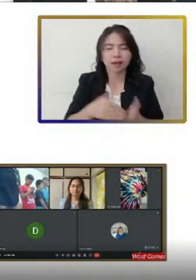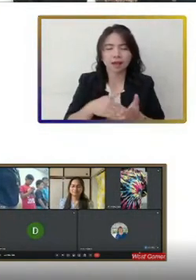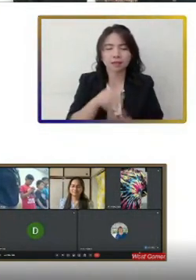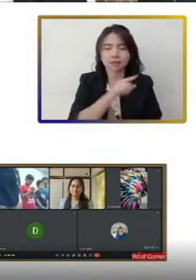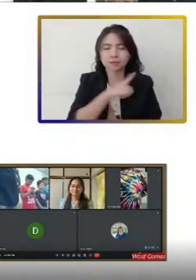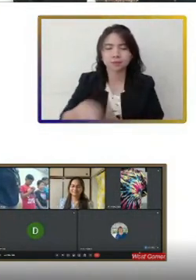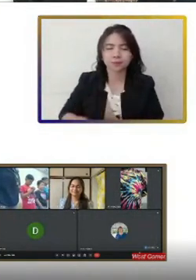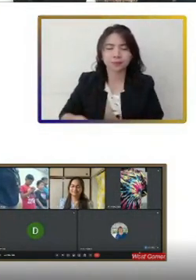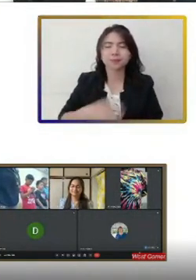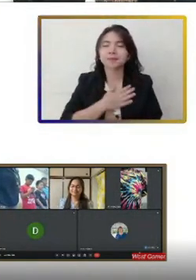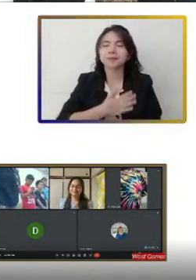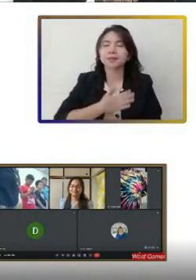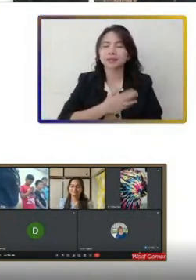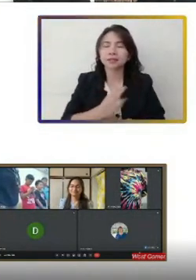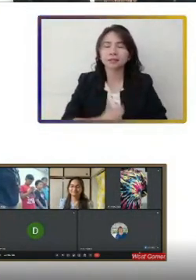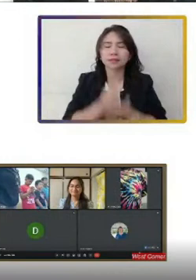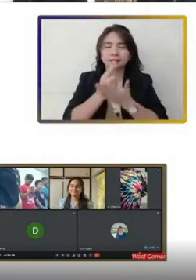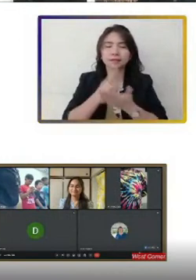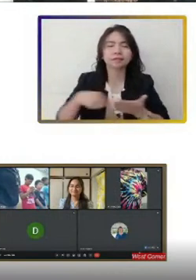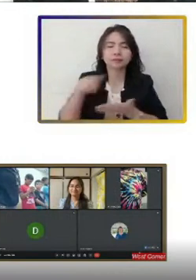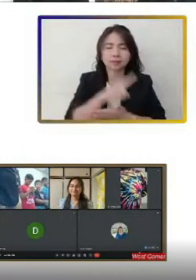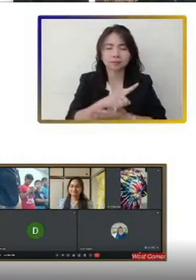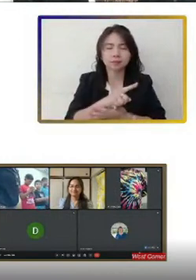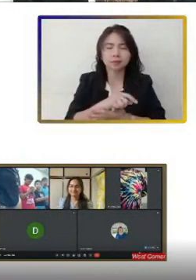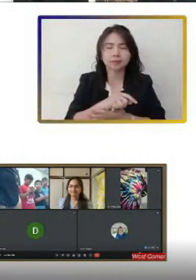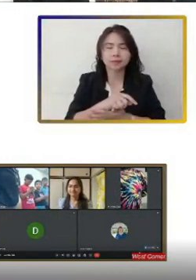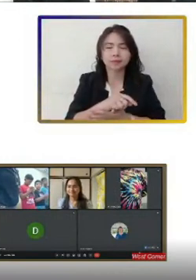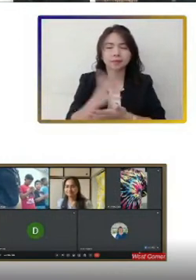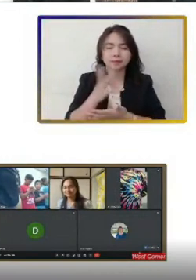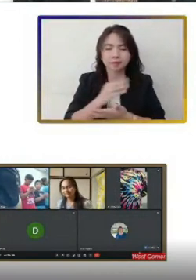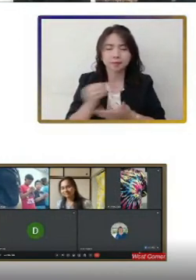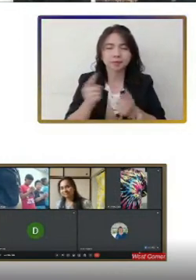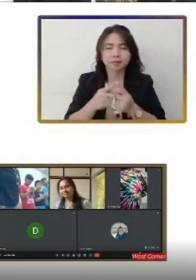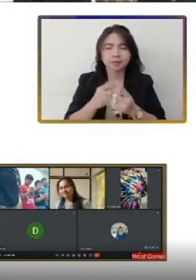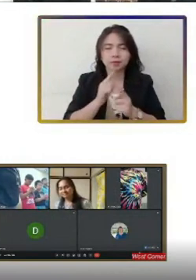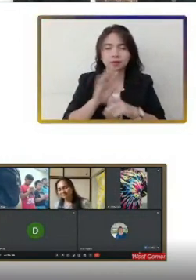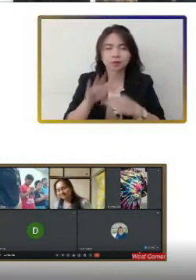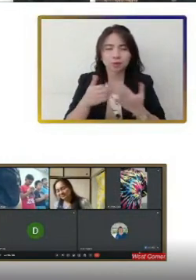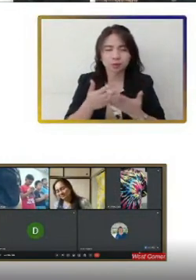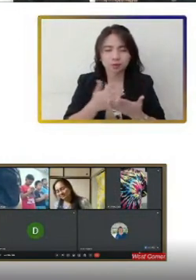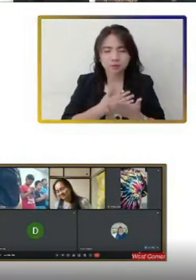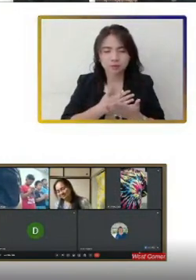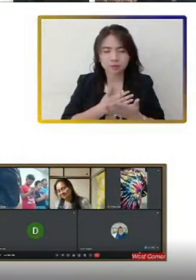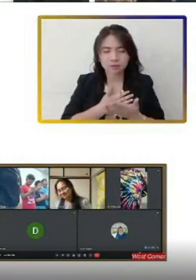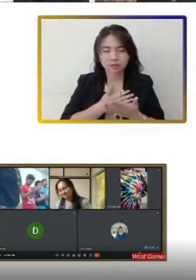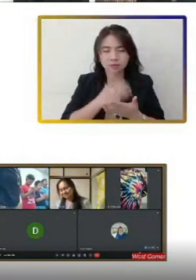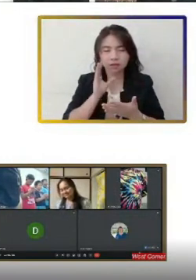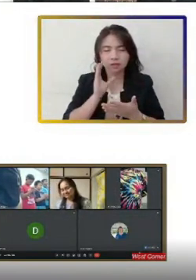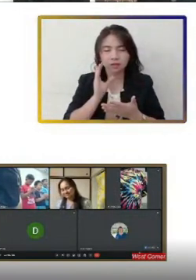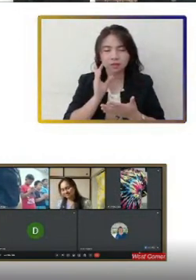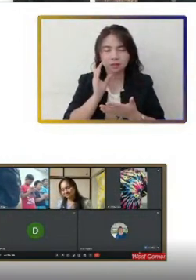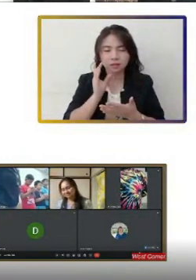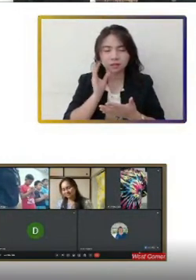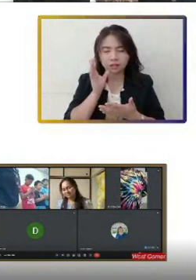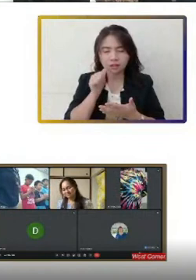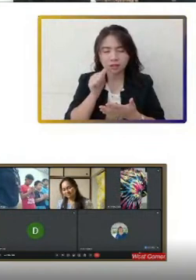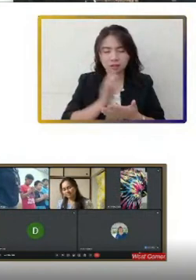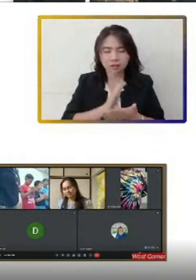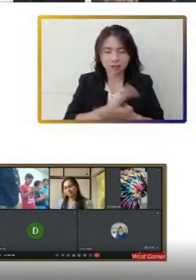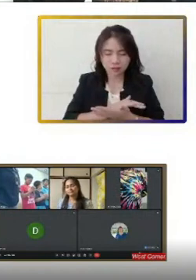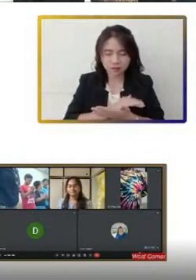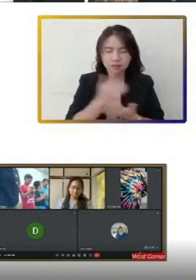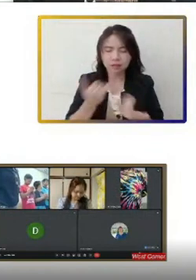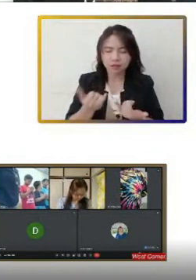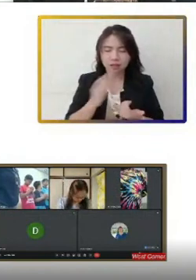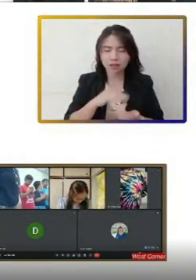pray Panginoon tulungan niyo po kami Panginoon, I pray Panginoon na ma. Maging sa anak ko din po si Raipi Panginoon, nilapit po Lord. Totoo Panginoon, hindi ito